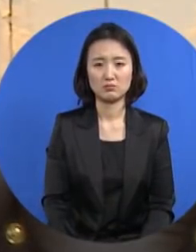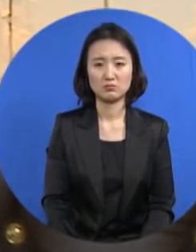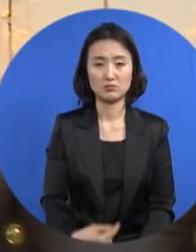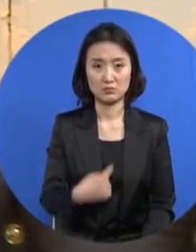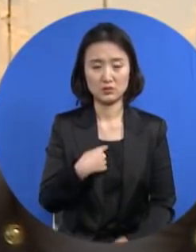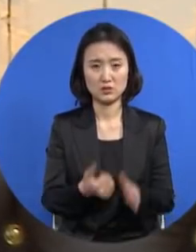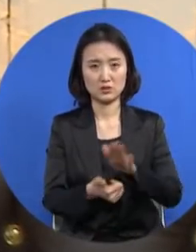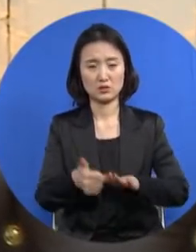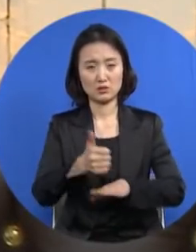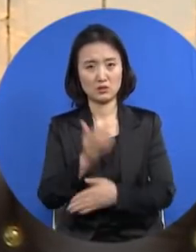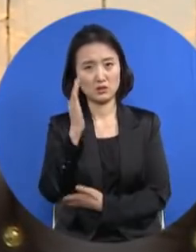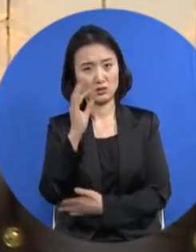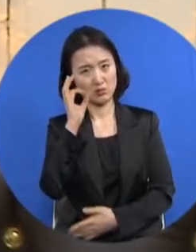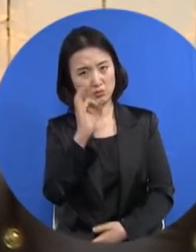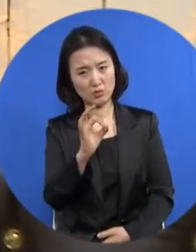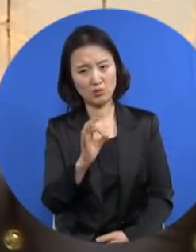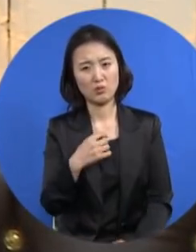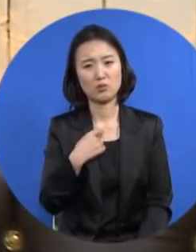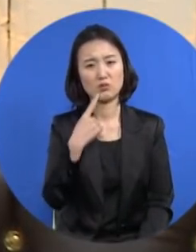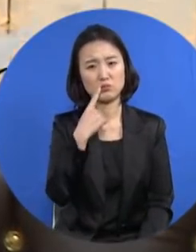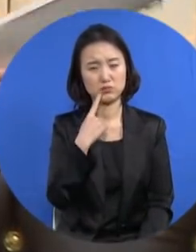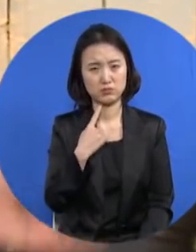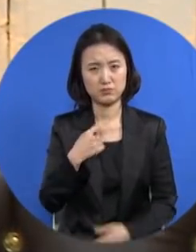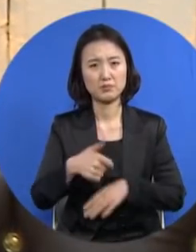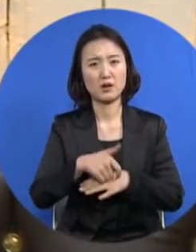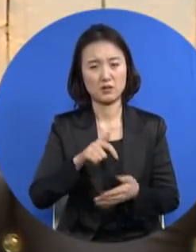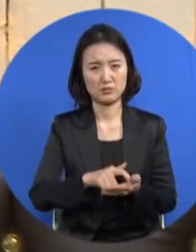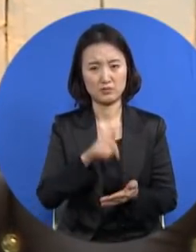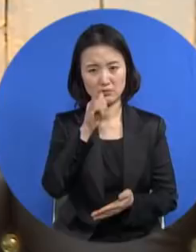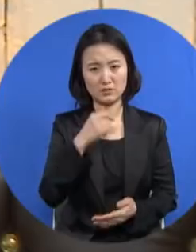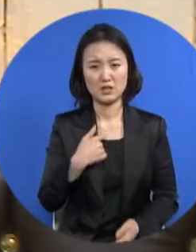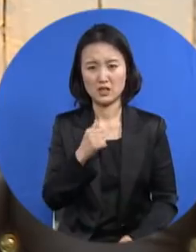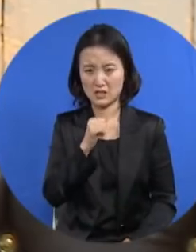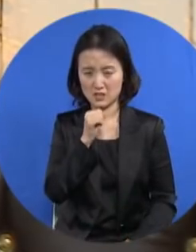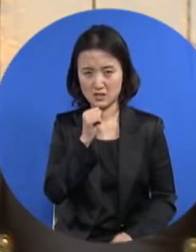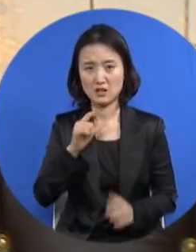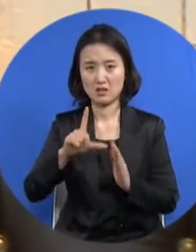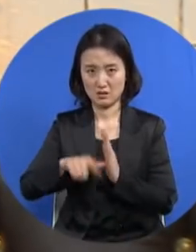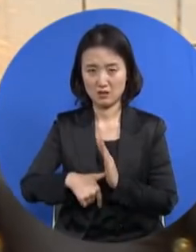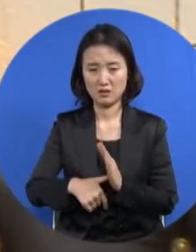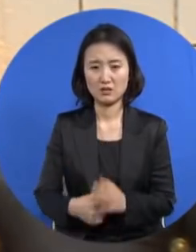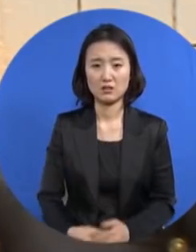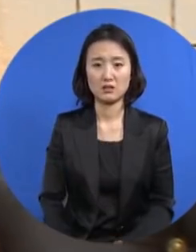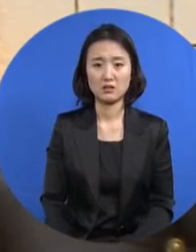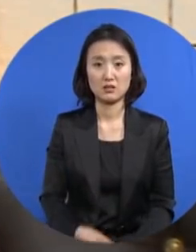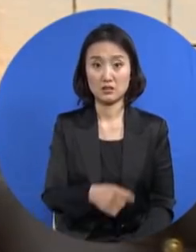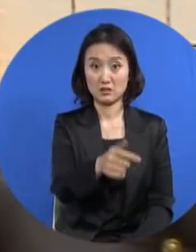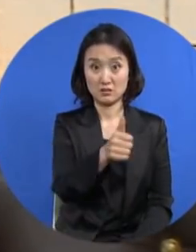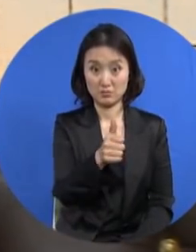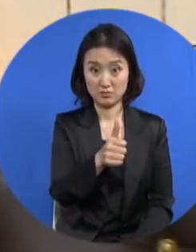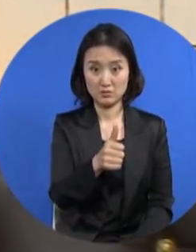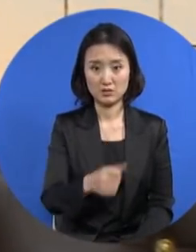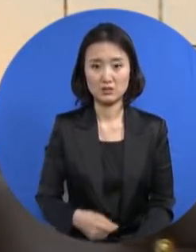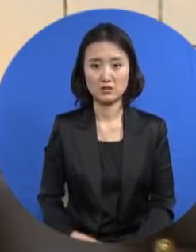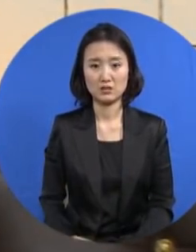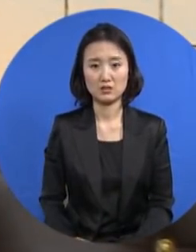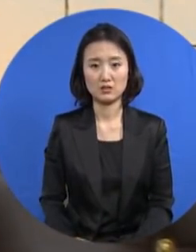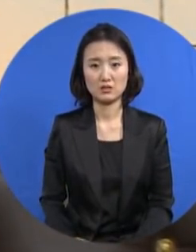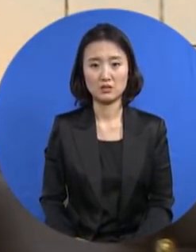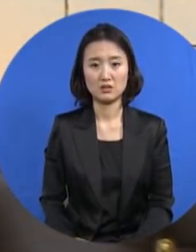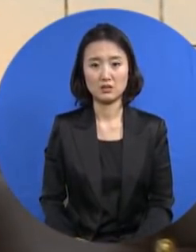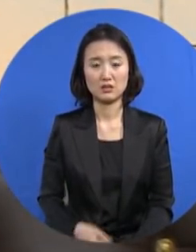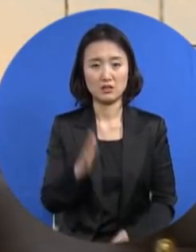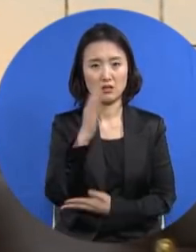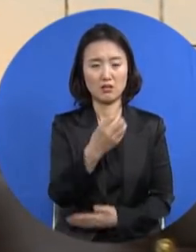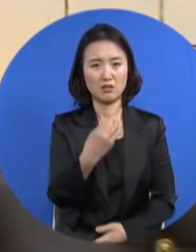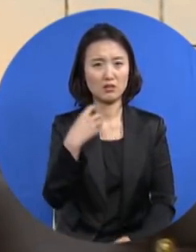그 성공수를 두고 있는데 굉장히 부럽죠. 네. 굉장히 찌질할 때. 근데 그 친구는 남자였는데 저는 그 말이 별로 귀에